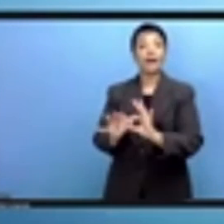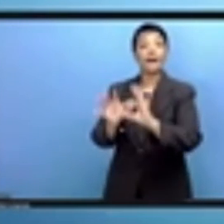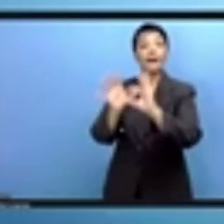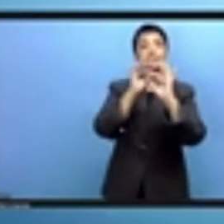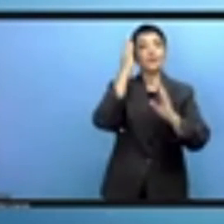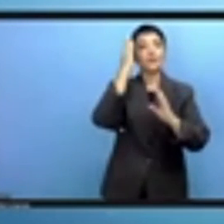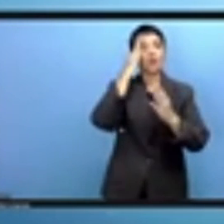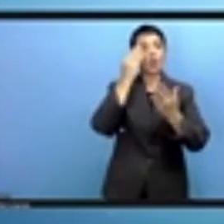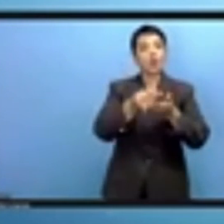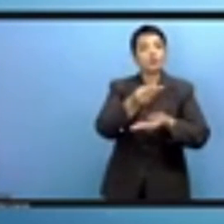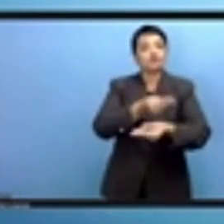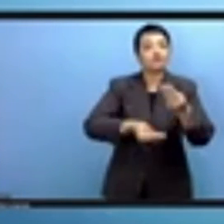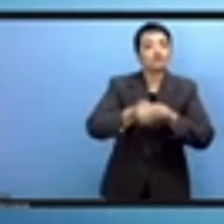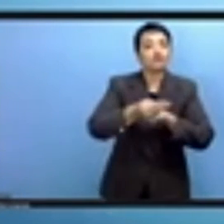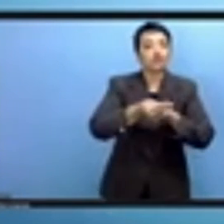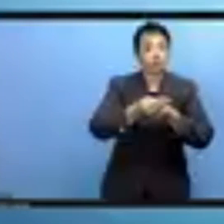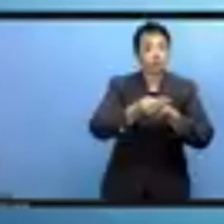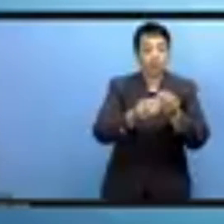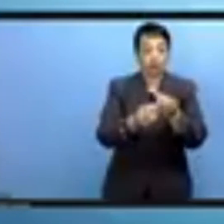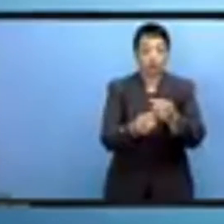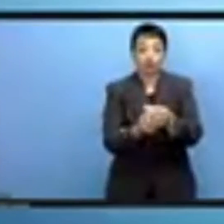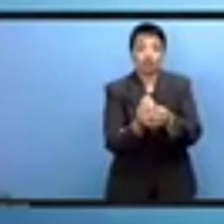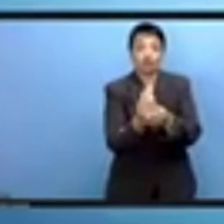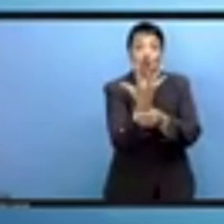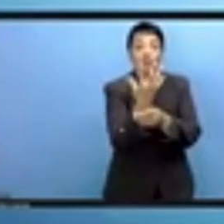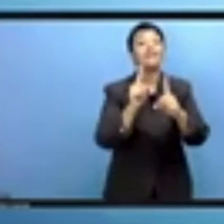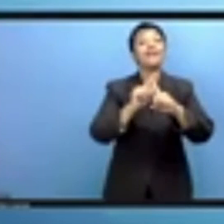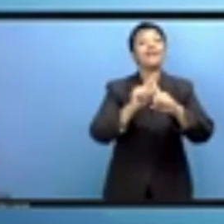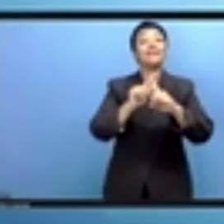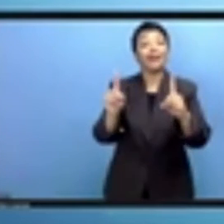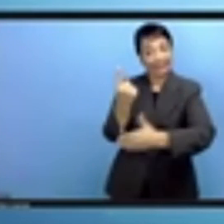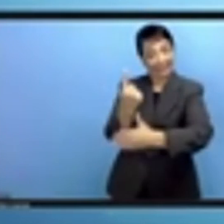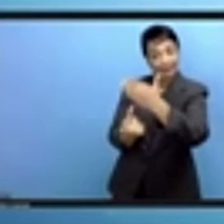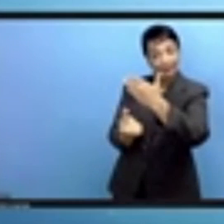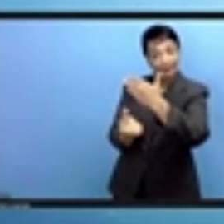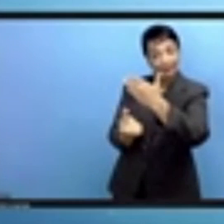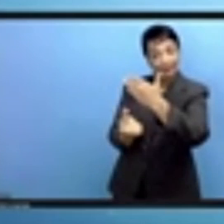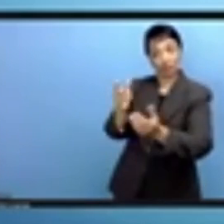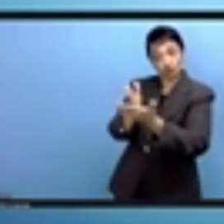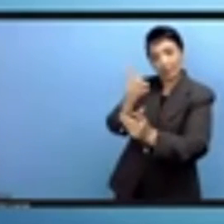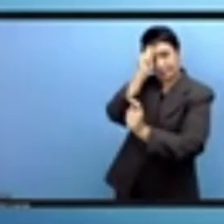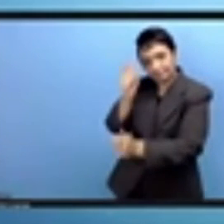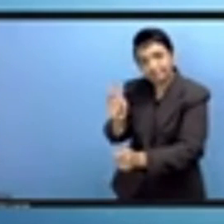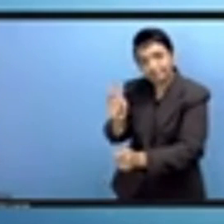展，对其进行适度的监控。